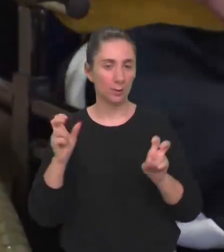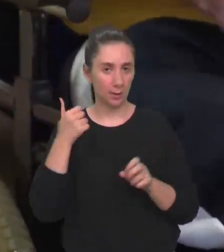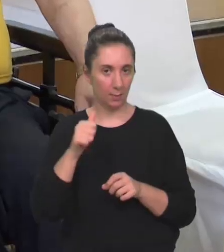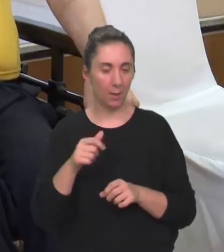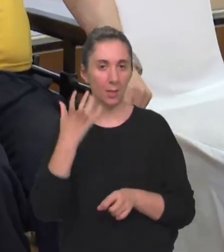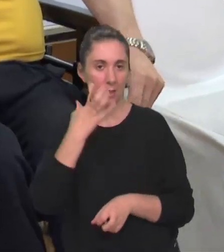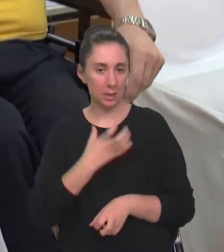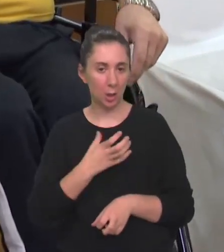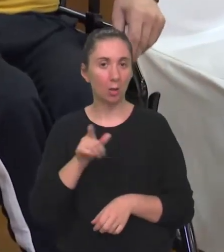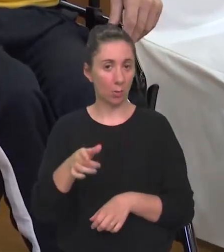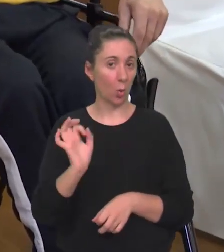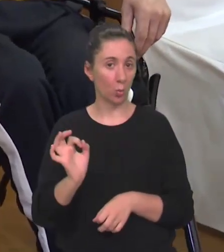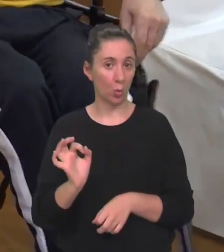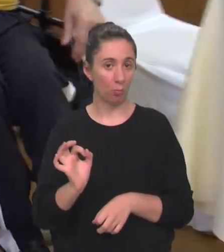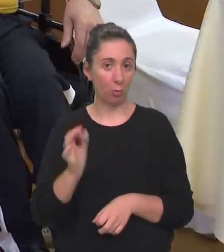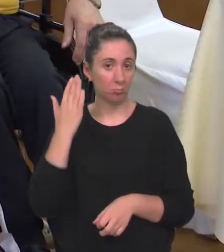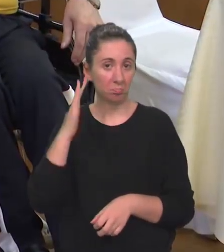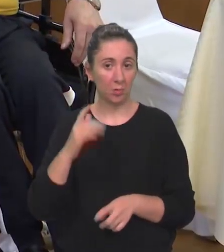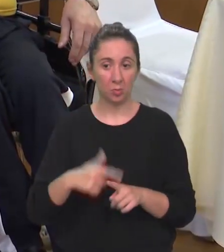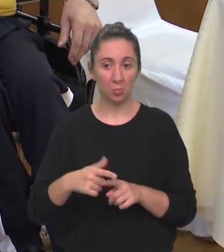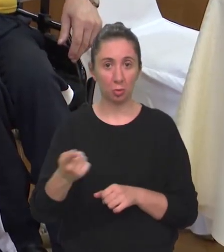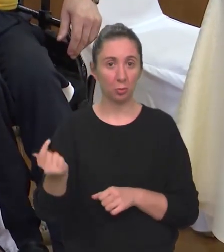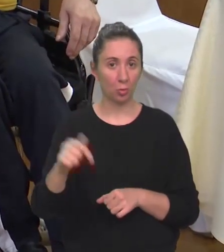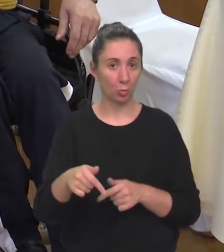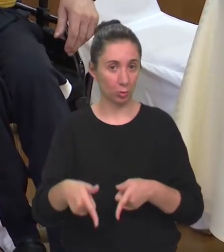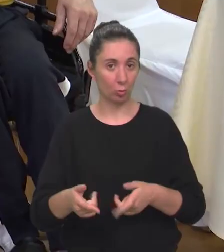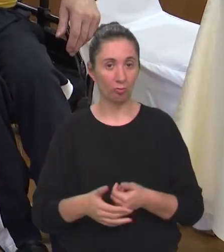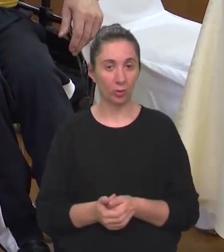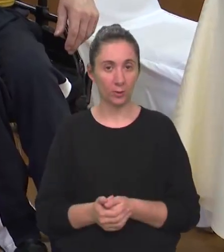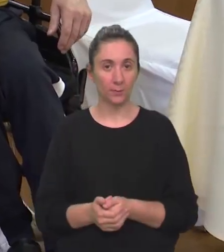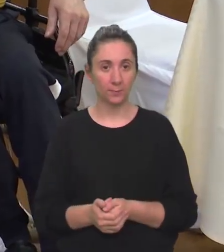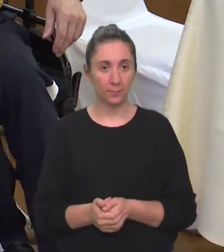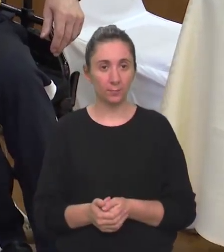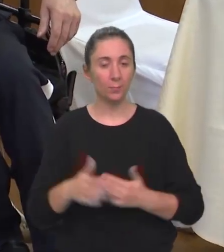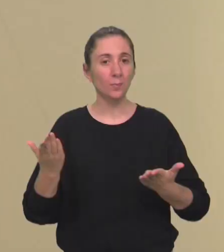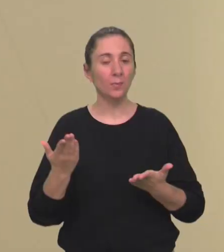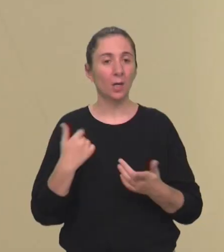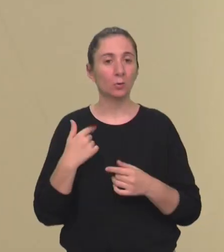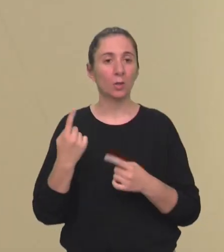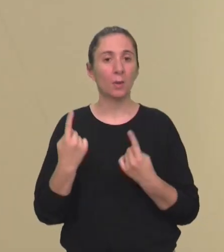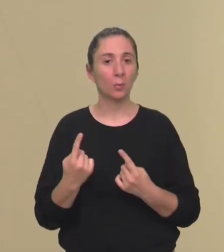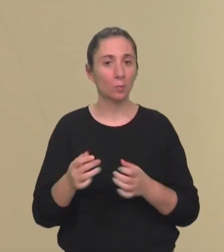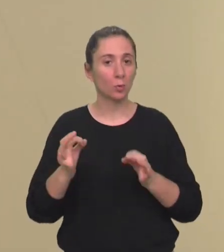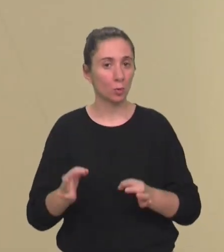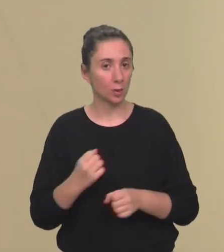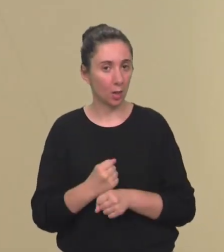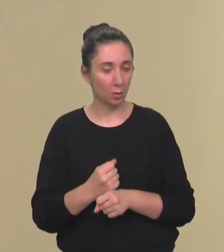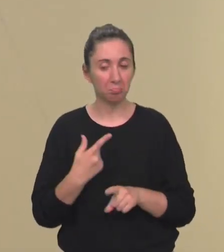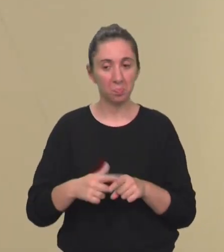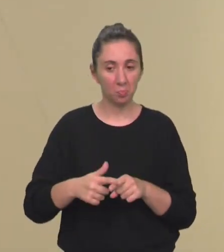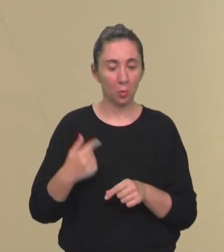nazivom Izgledaš tako dobro, ne znam pošto si došla ovdje. Kako sam postala socijalna radnica? Tako što